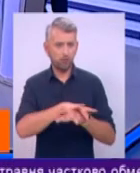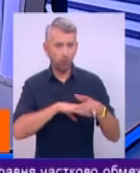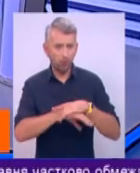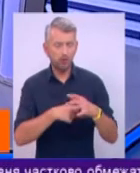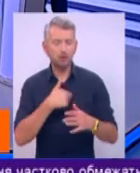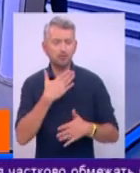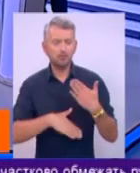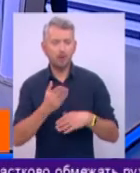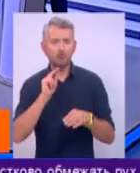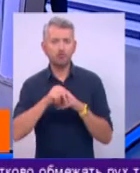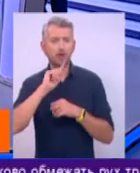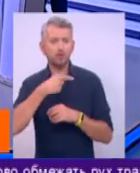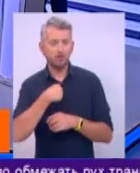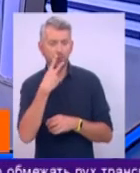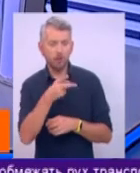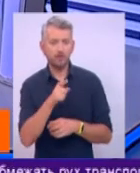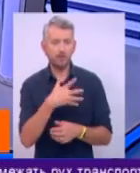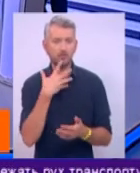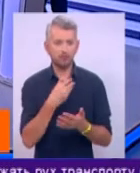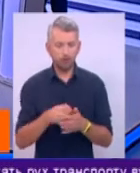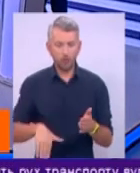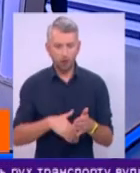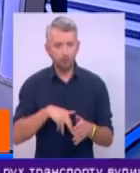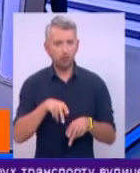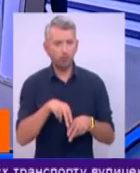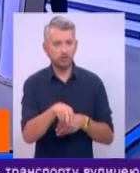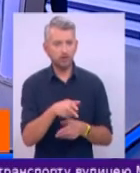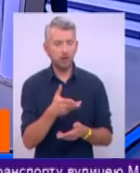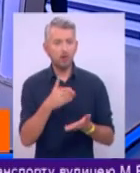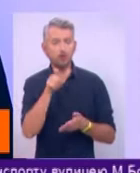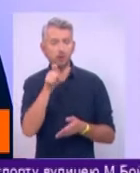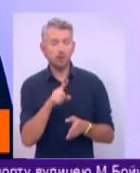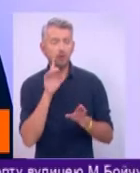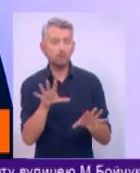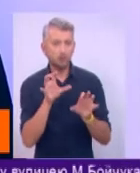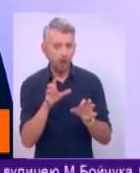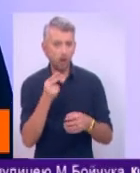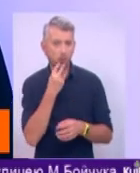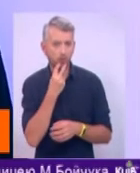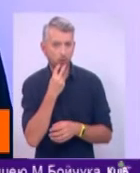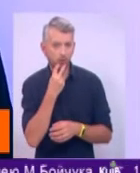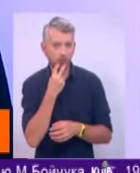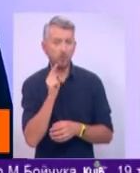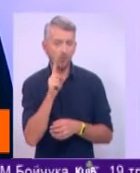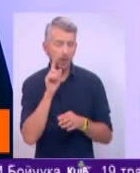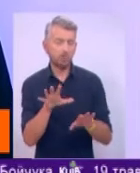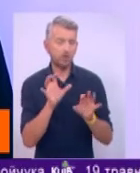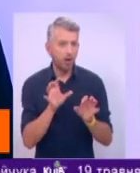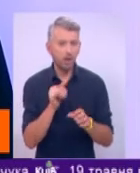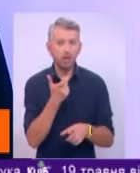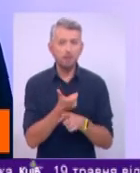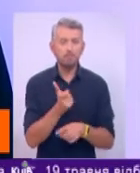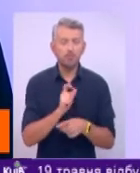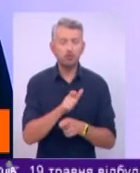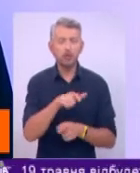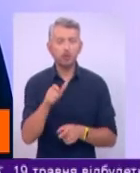коли через рік я побачив, що він ходить на своїх двох ногах. Розумієте, якщо людина сприймає гумор, то вона сприймає. І більшість